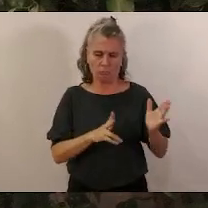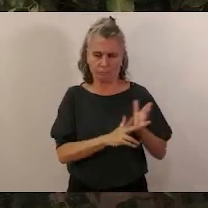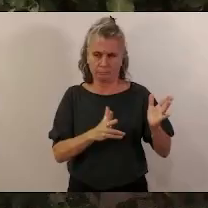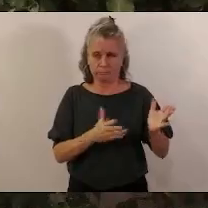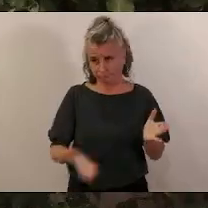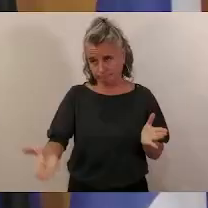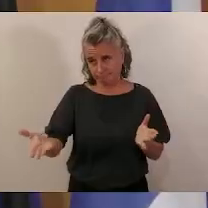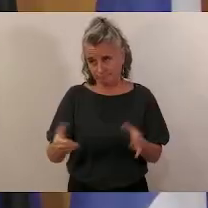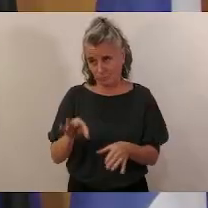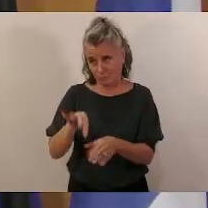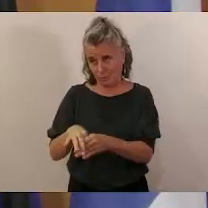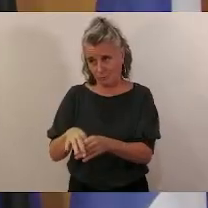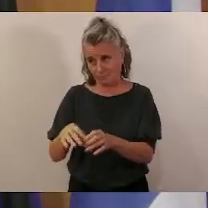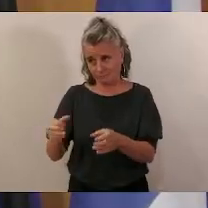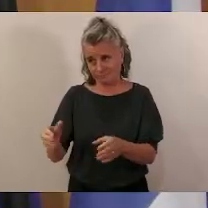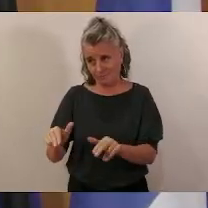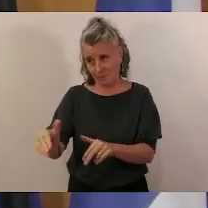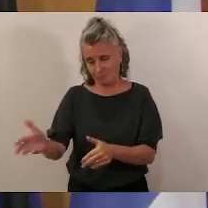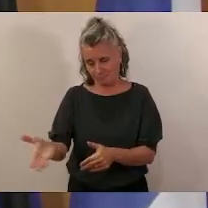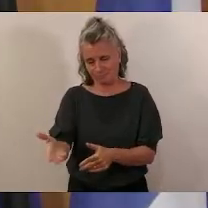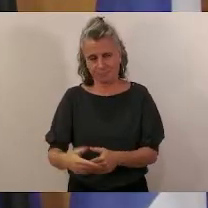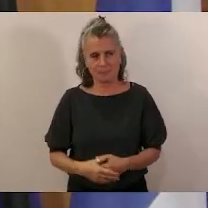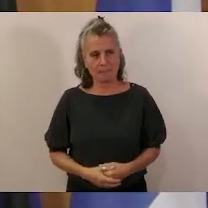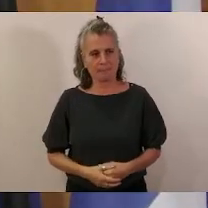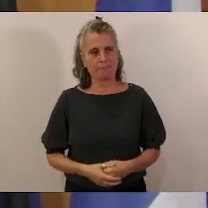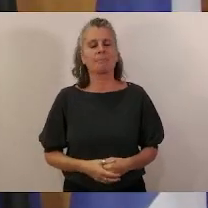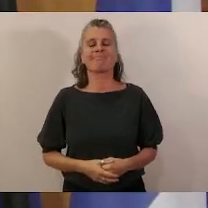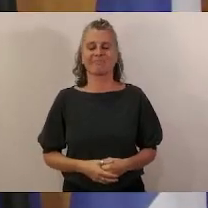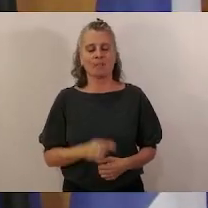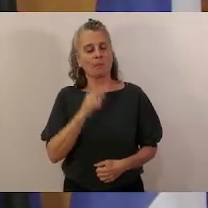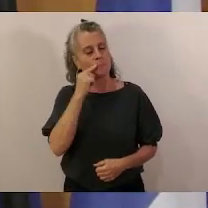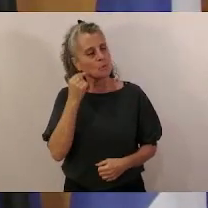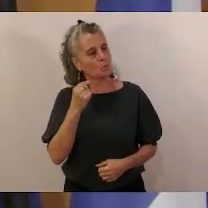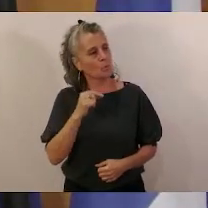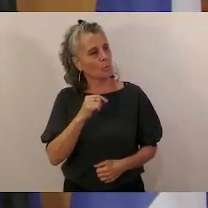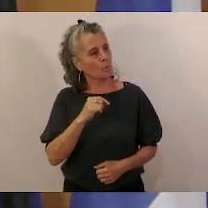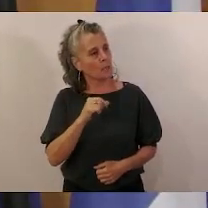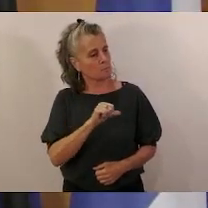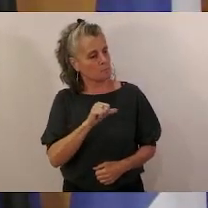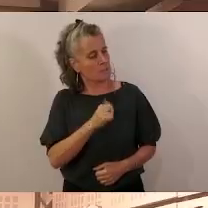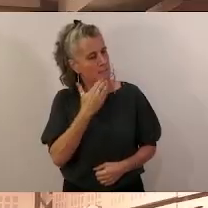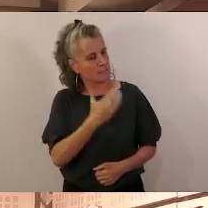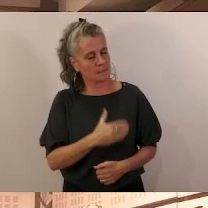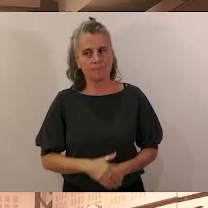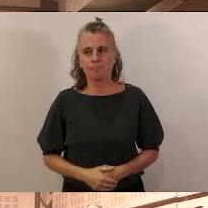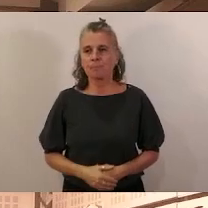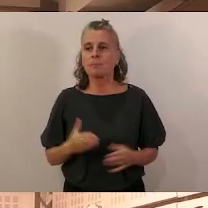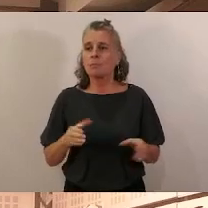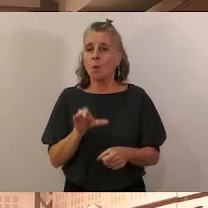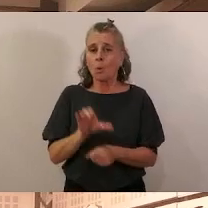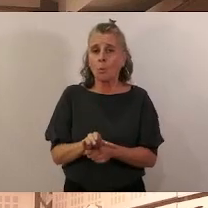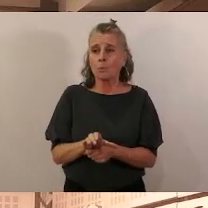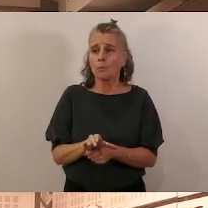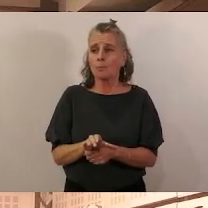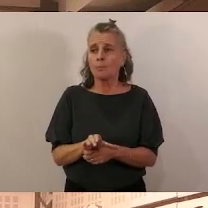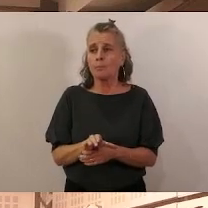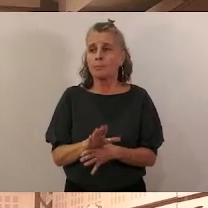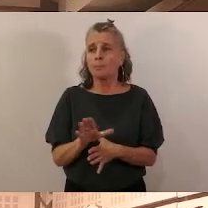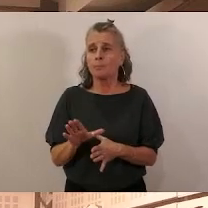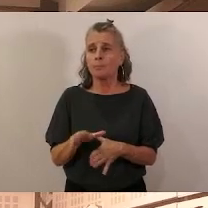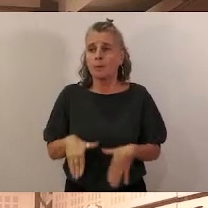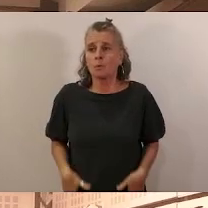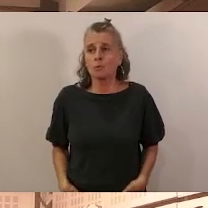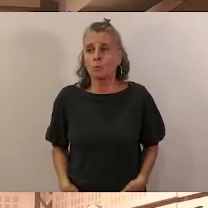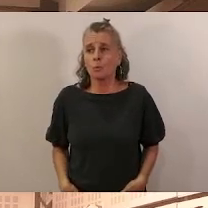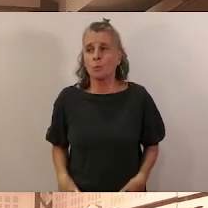invite à le voter. Merci, monsieur Aspinas. Y a-t-il des contre ce rapport ? Des